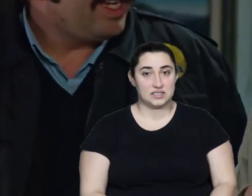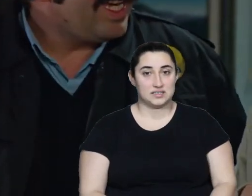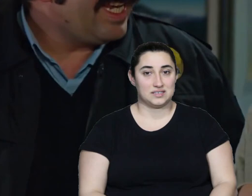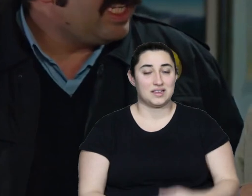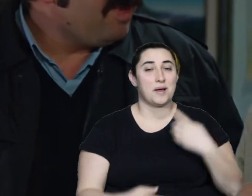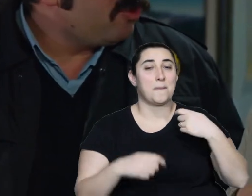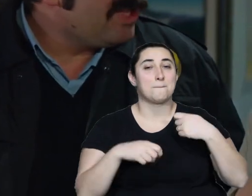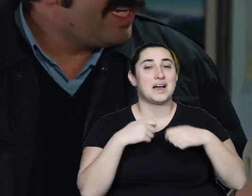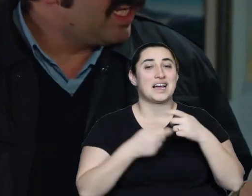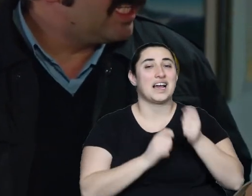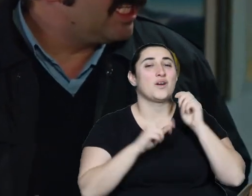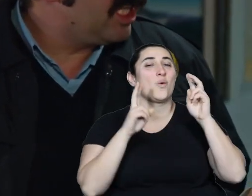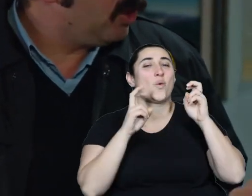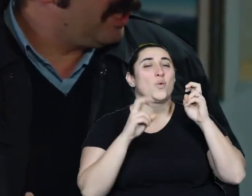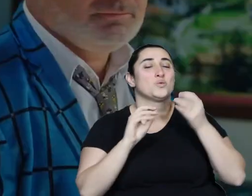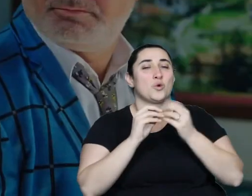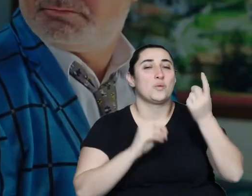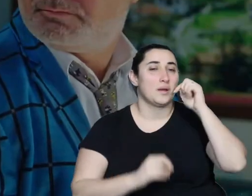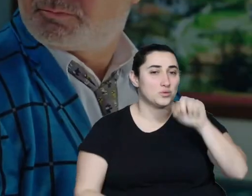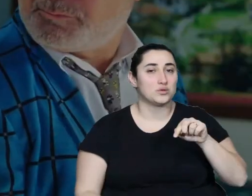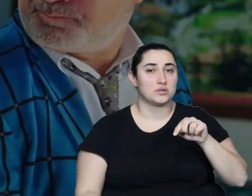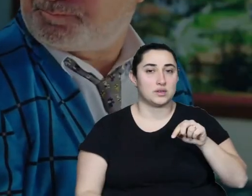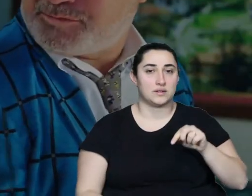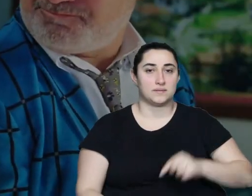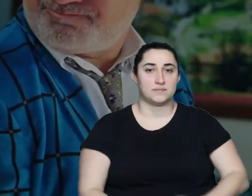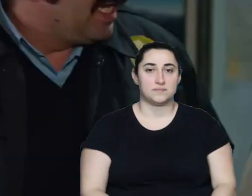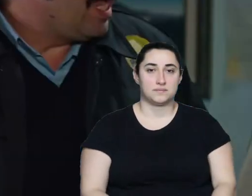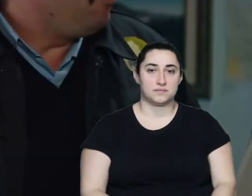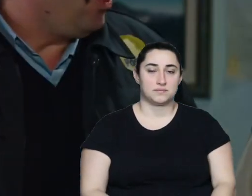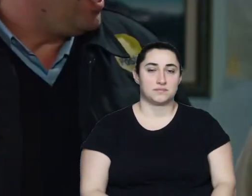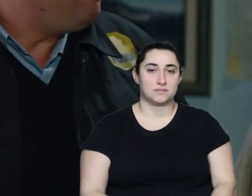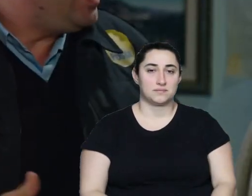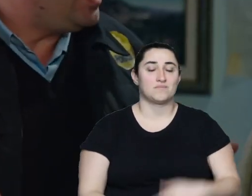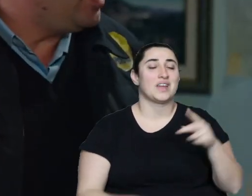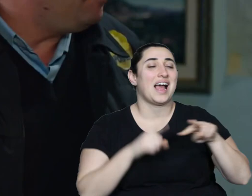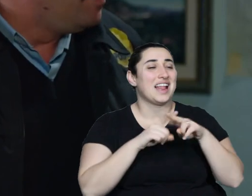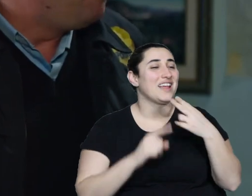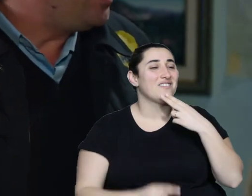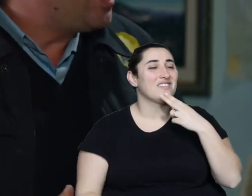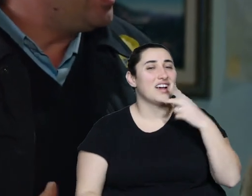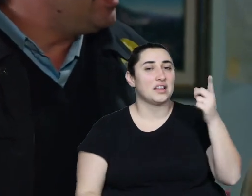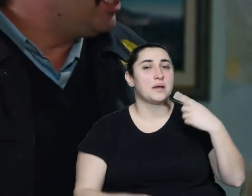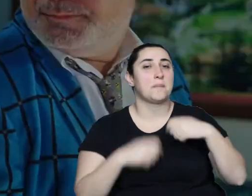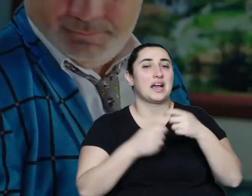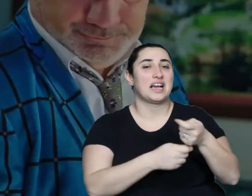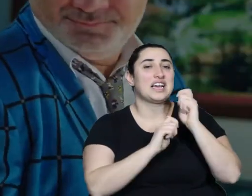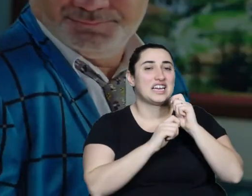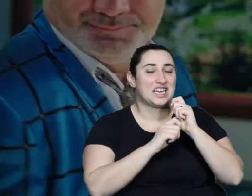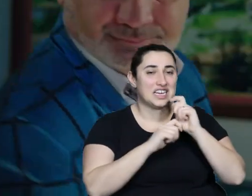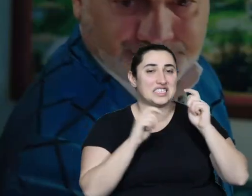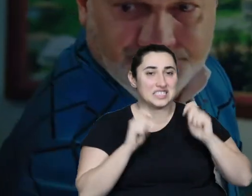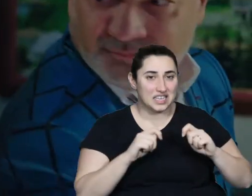Ya banka kredisi mevzusundaki tatsızlıktan dolayı... Ya bu Alev denilen hanım banka kredisi çekip